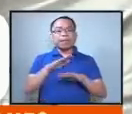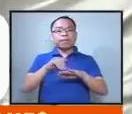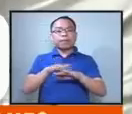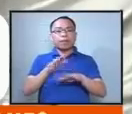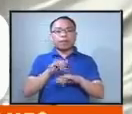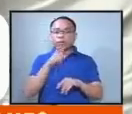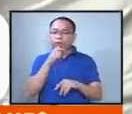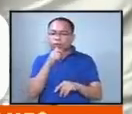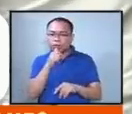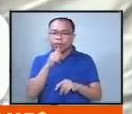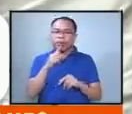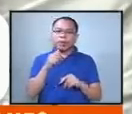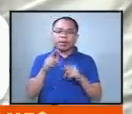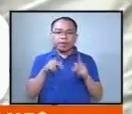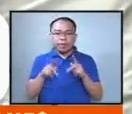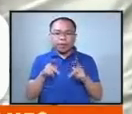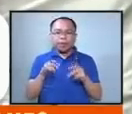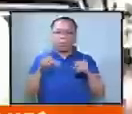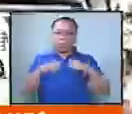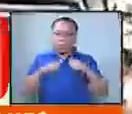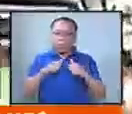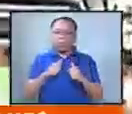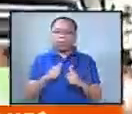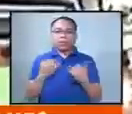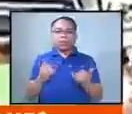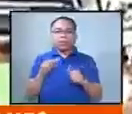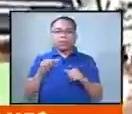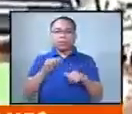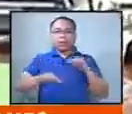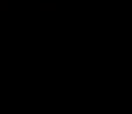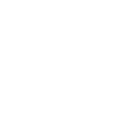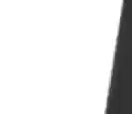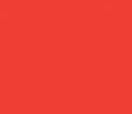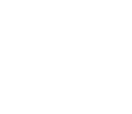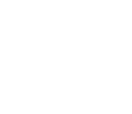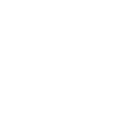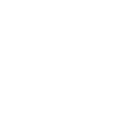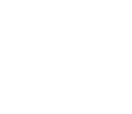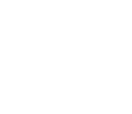consultants na bumuo ng kontrata sa susunod na pagdinig ng Senado. Umaaksyon, Maeanne Los Baños, News 5.